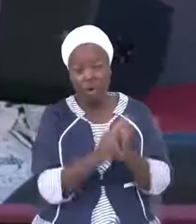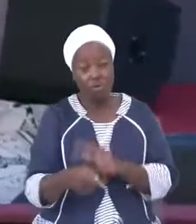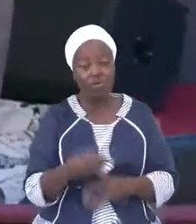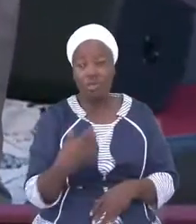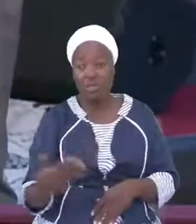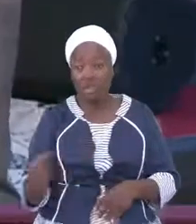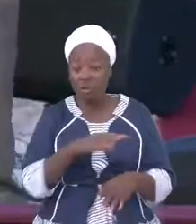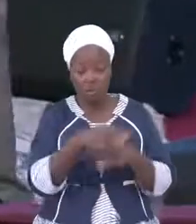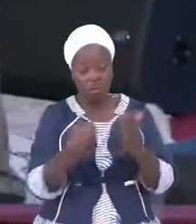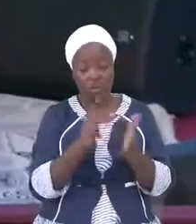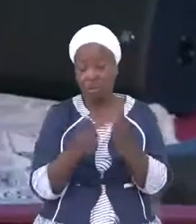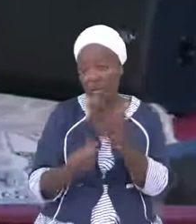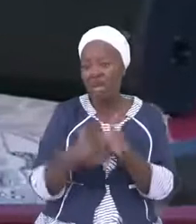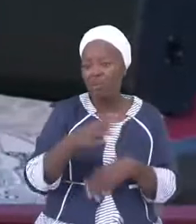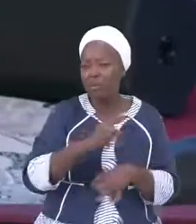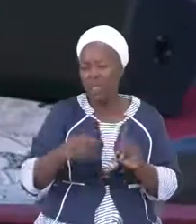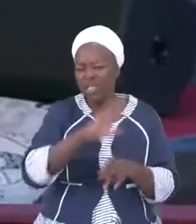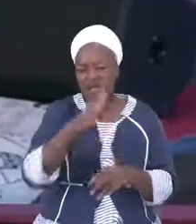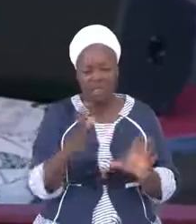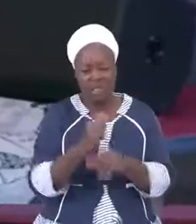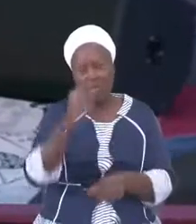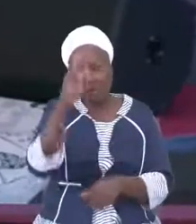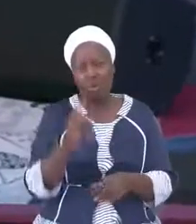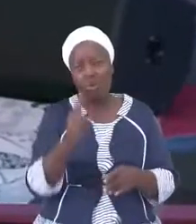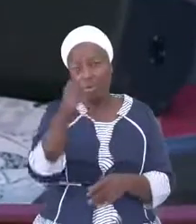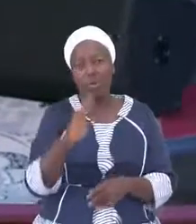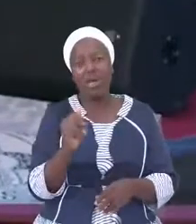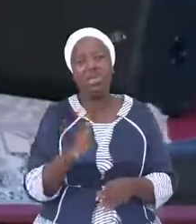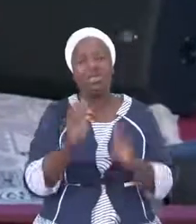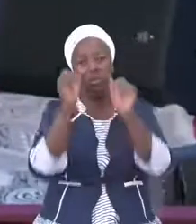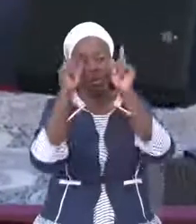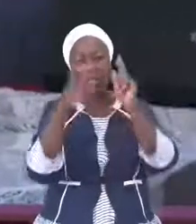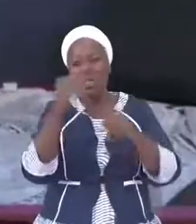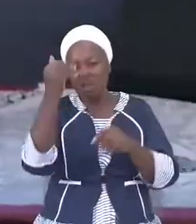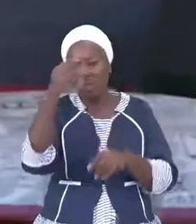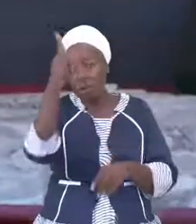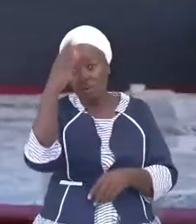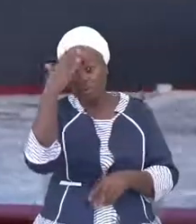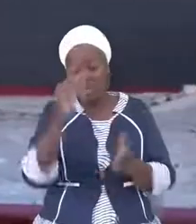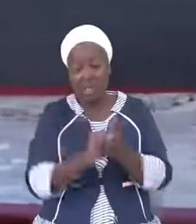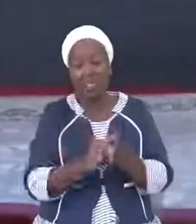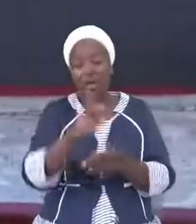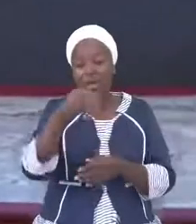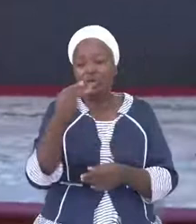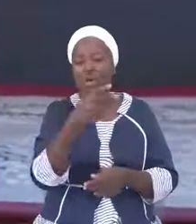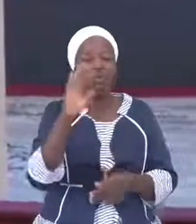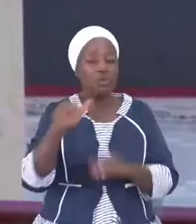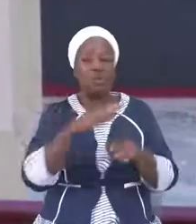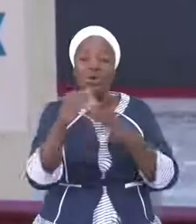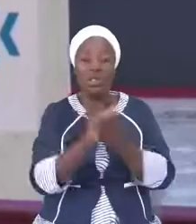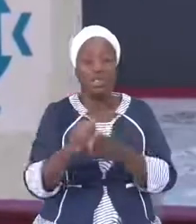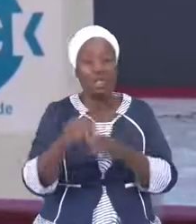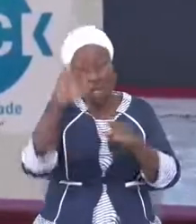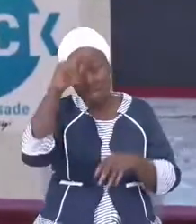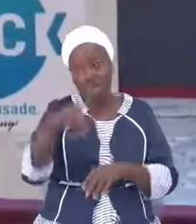pas préparés pour ces événements, mais cela ne prend pas Dieu au dépourvu. Il savait que Jonas allait agir de